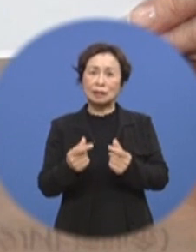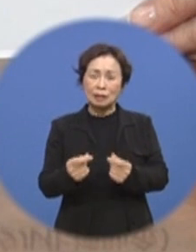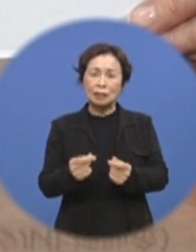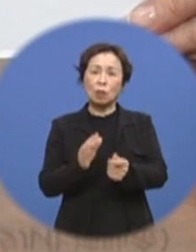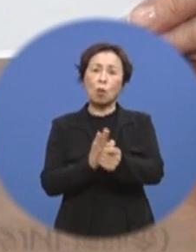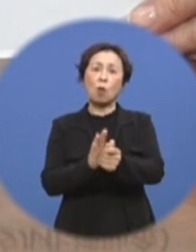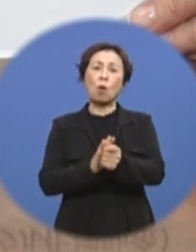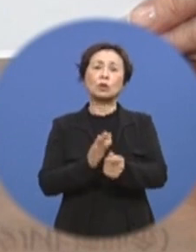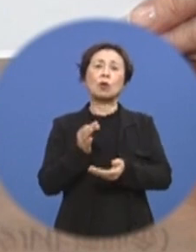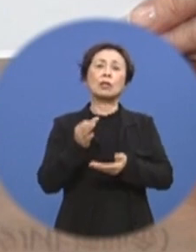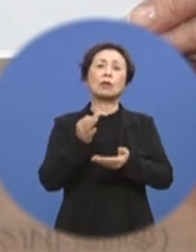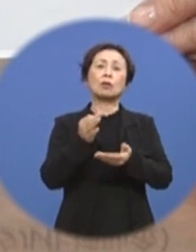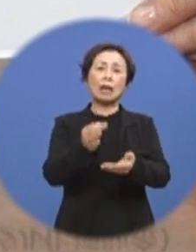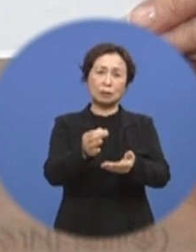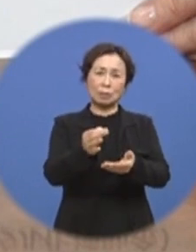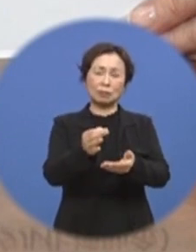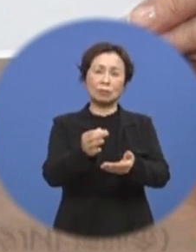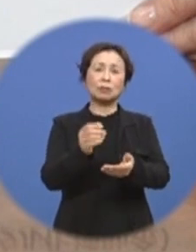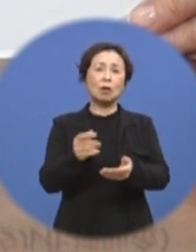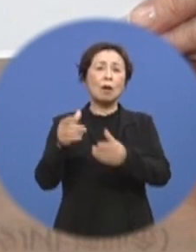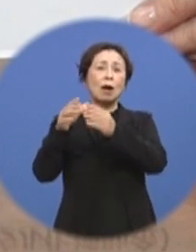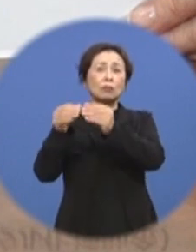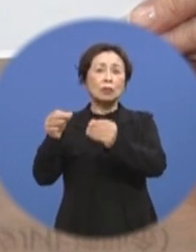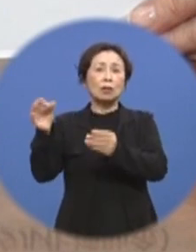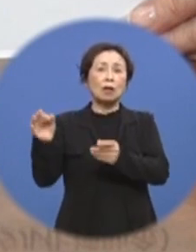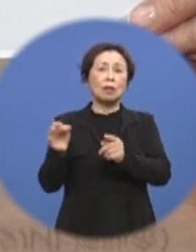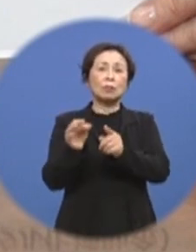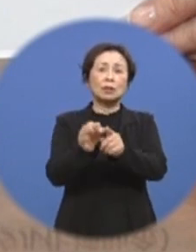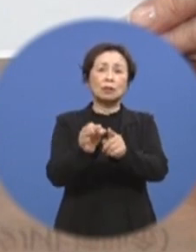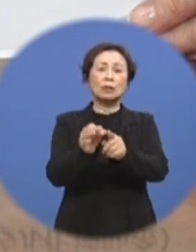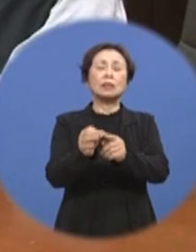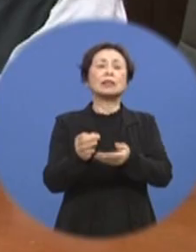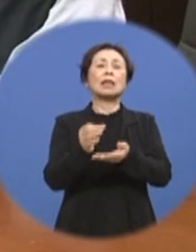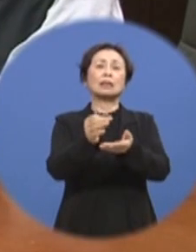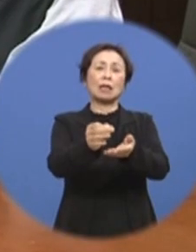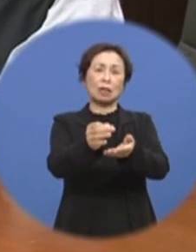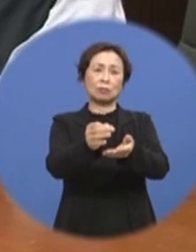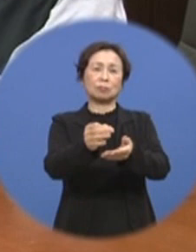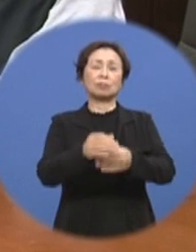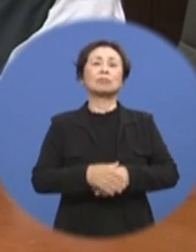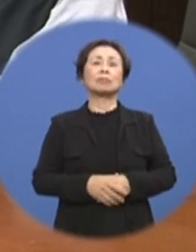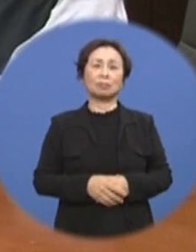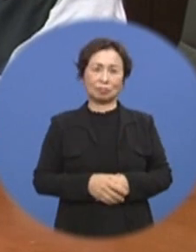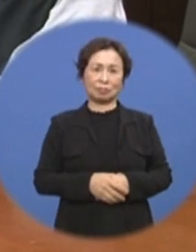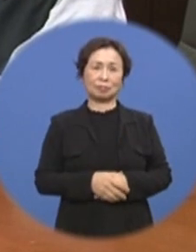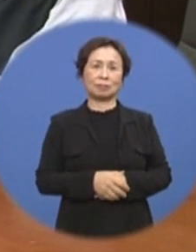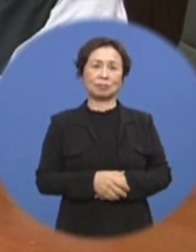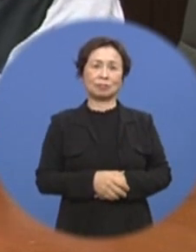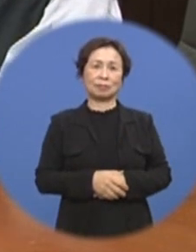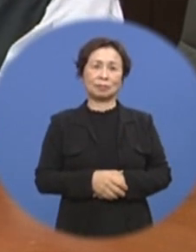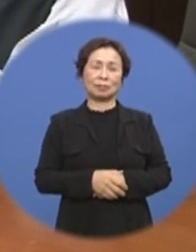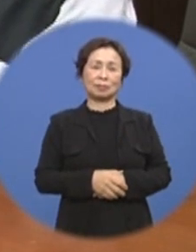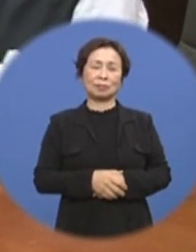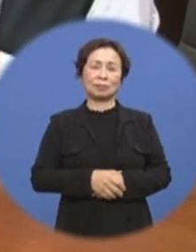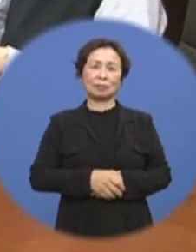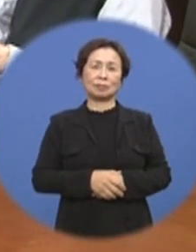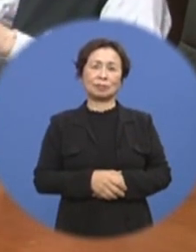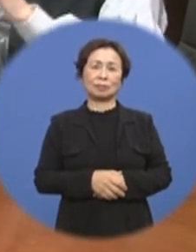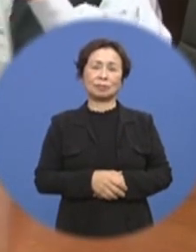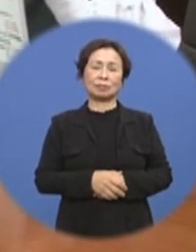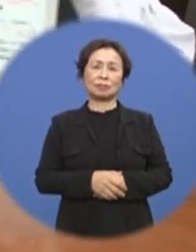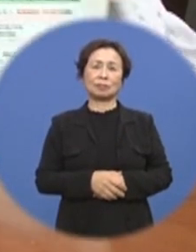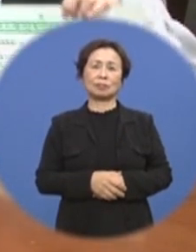補助金をマークにと相談をしながら他の差し上げますよまあこういうことですよねそれから